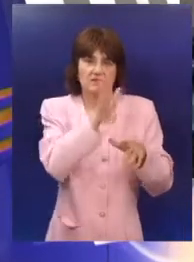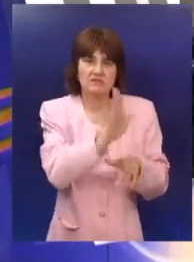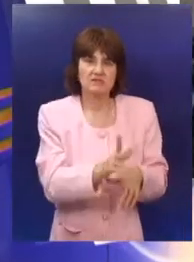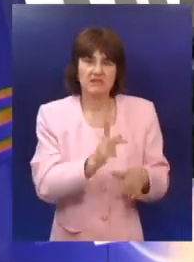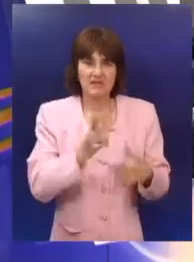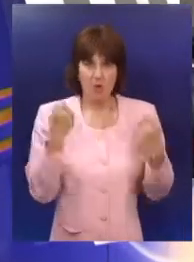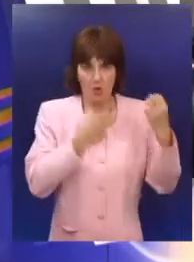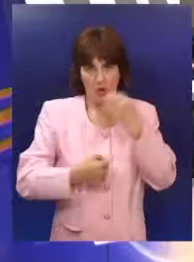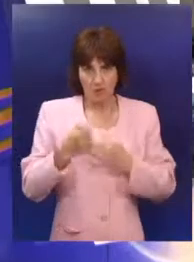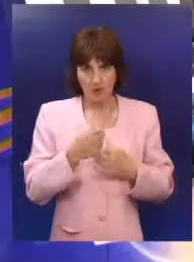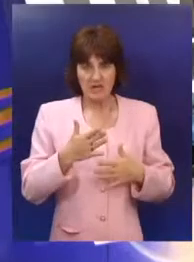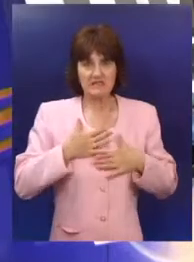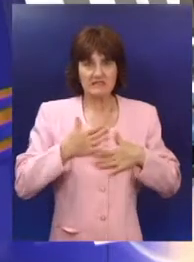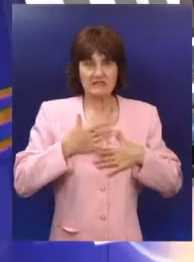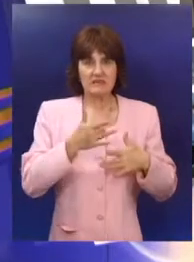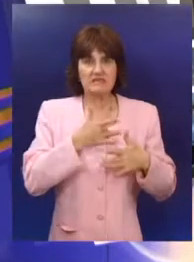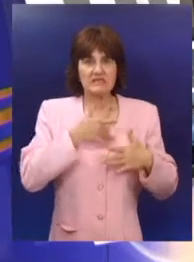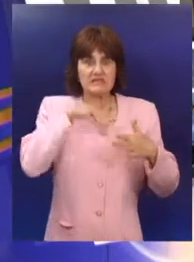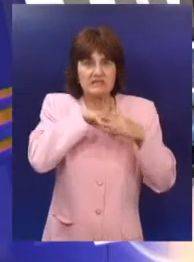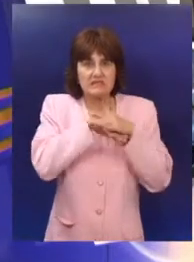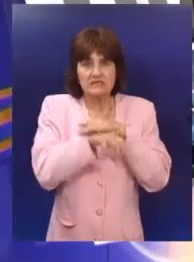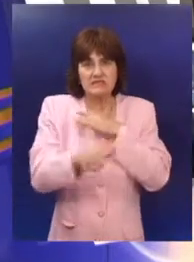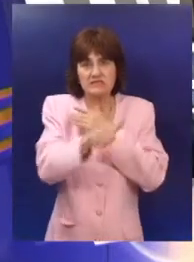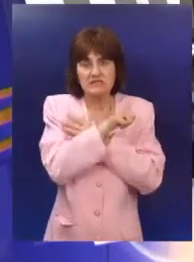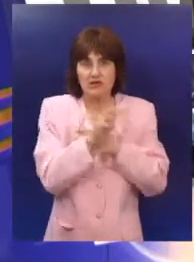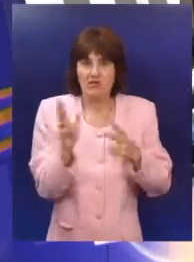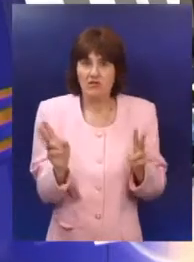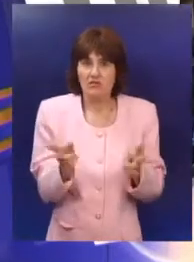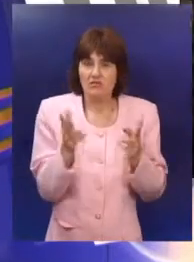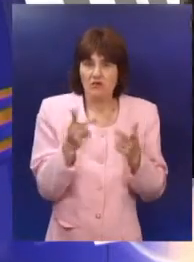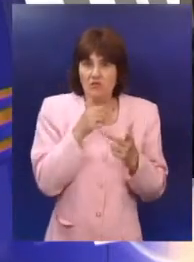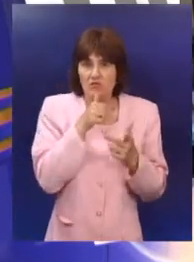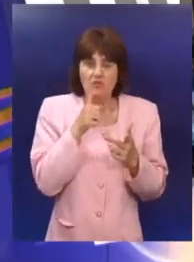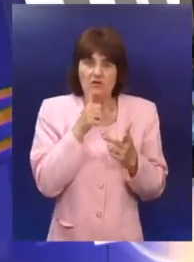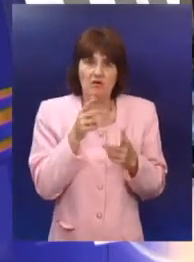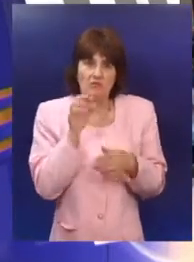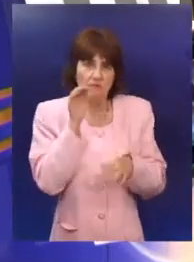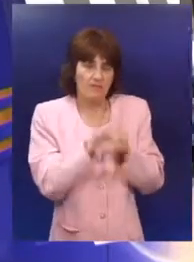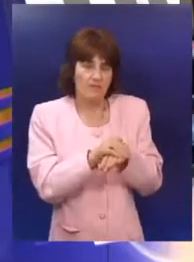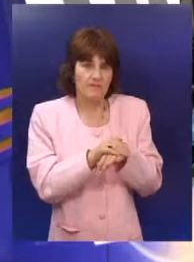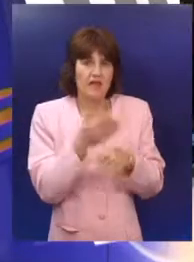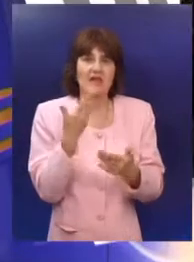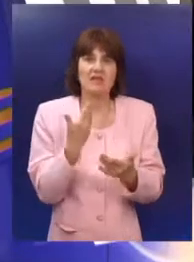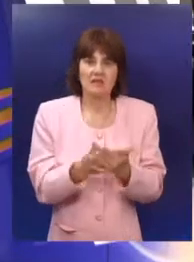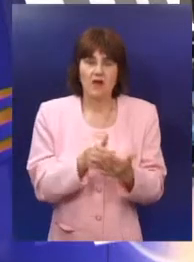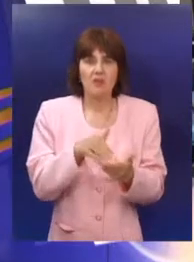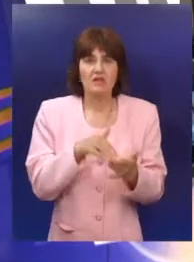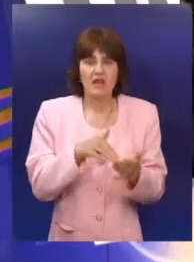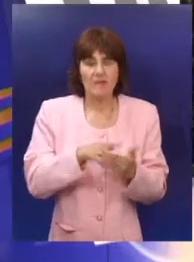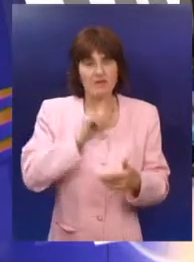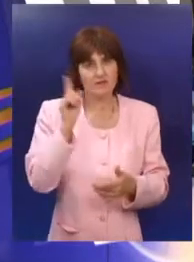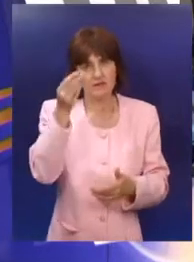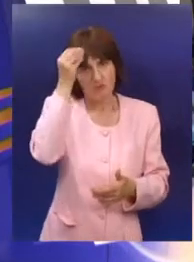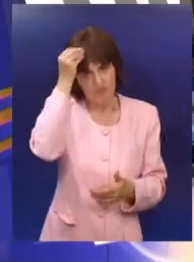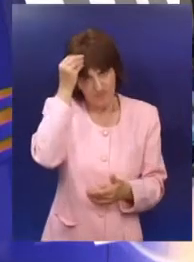Neofašizam ne nosi uniformu, deluje perfidnije i teže je prepoznatljiv. Zato negovanjem kulture